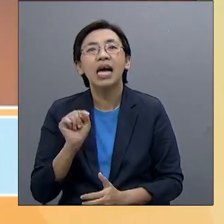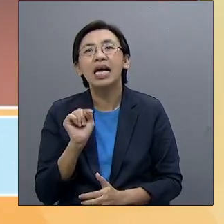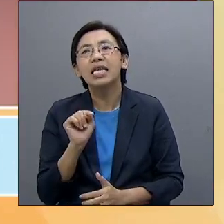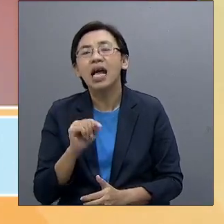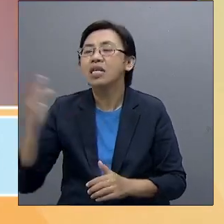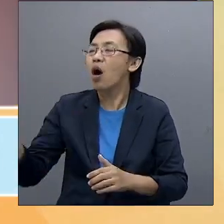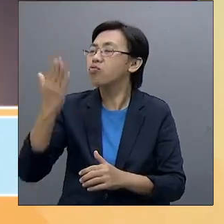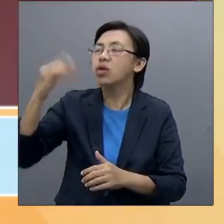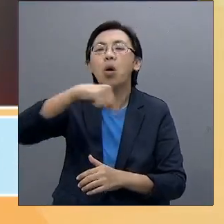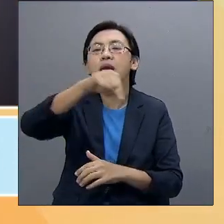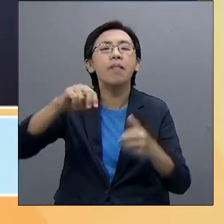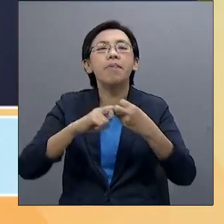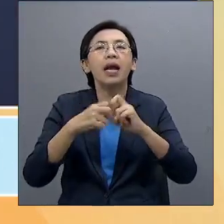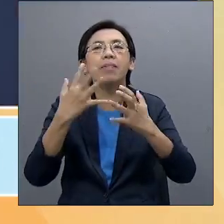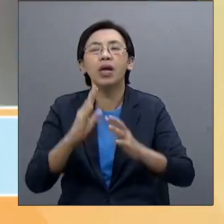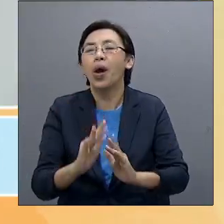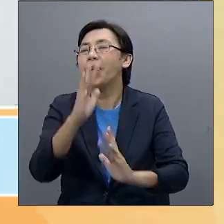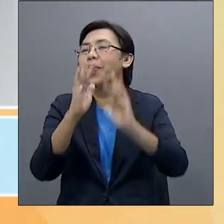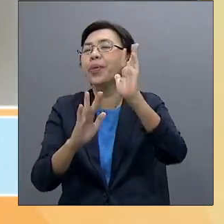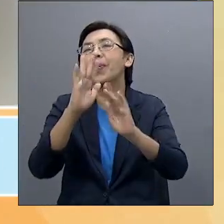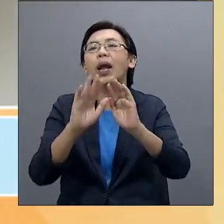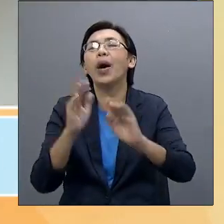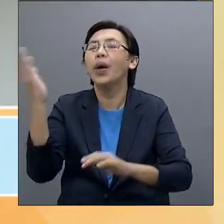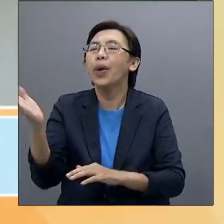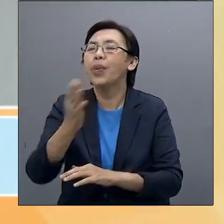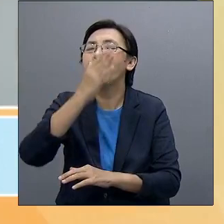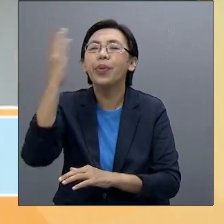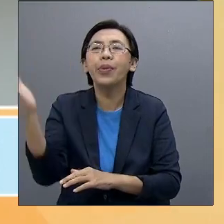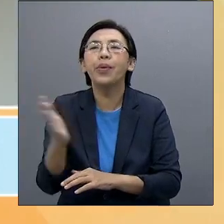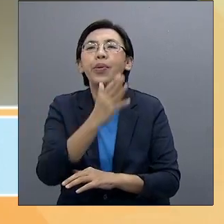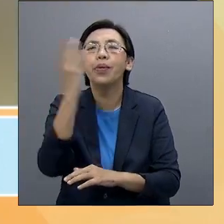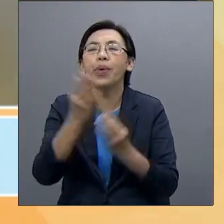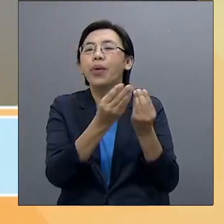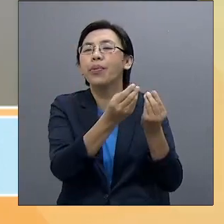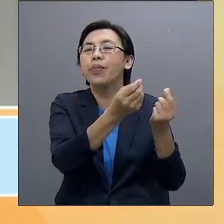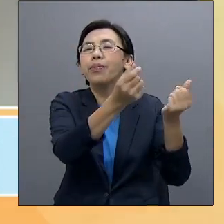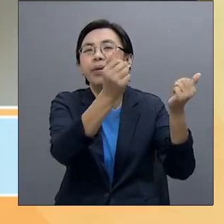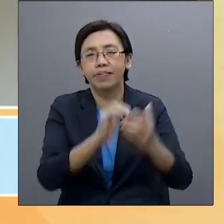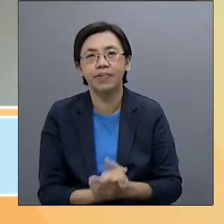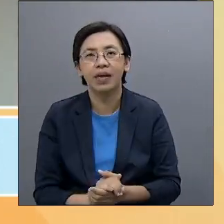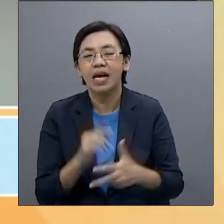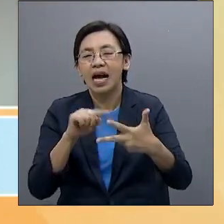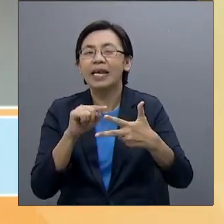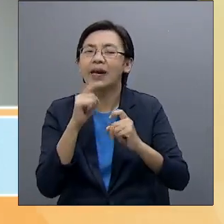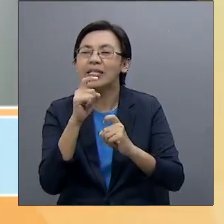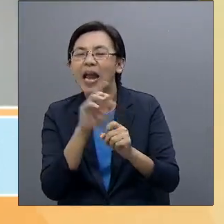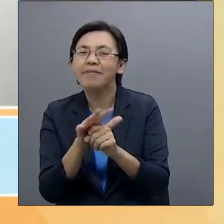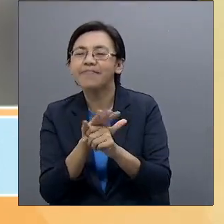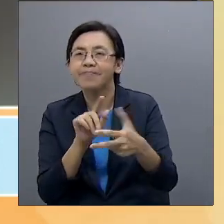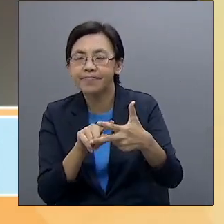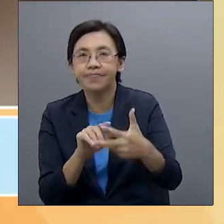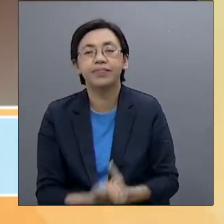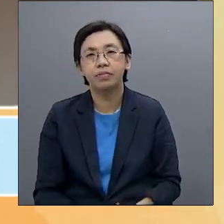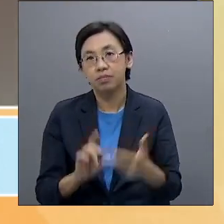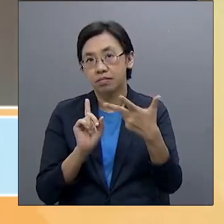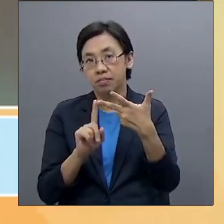ใหญ่นะครับ เพราะว่าเวลามันระเหยมันก็ลบแล้วพัดเป่าไปหายไปอะไรอย่างน ั้ นโอเคนะอันตรายนี่จะเป็น คร ับ ครับกับเรื่องที่ส